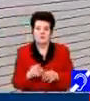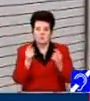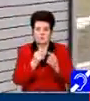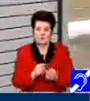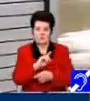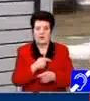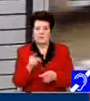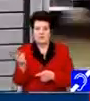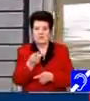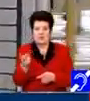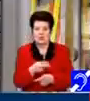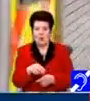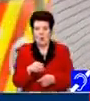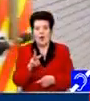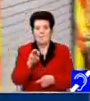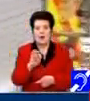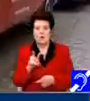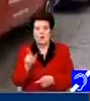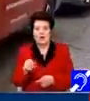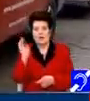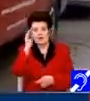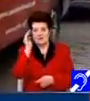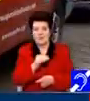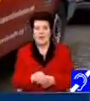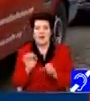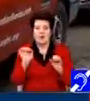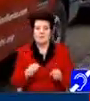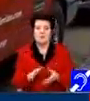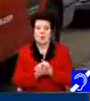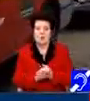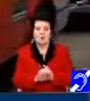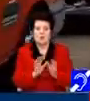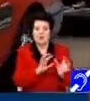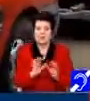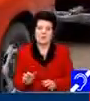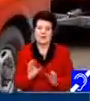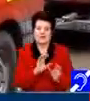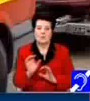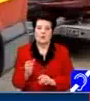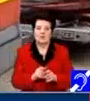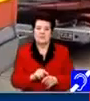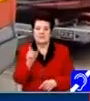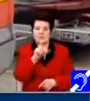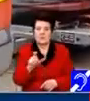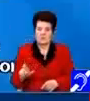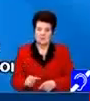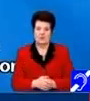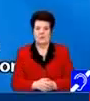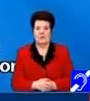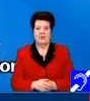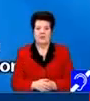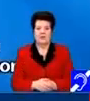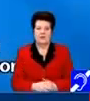consolideze încrederea între cele două maluri ale Nistrului și să mențină capacitățile comune pentru asigurarea securității cetățenilor, susțin donatorii.